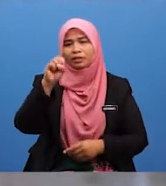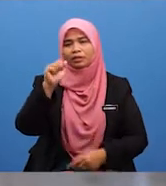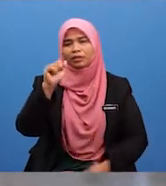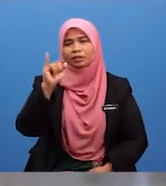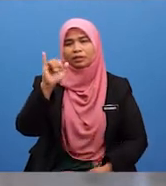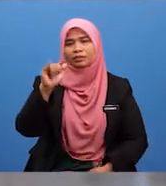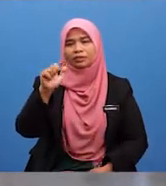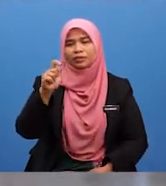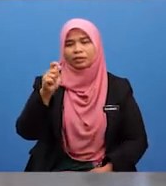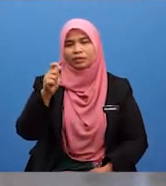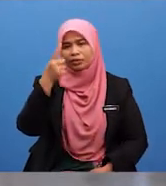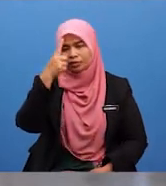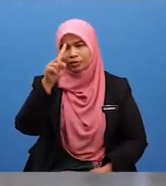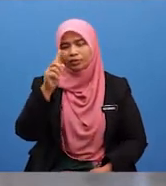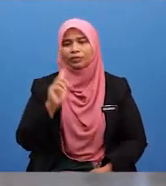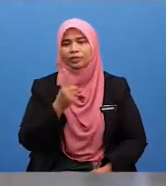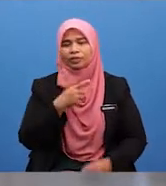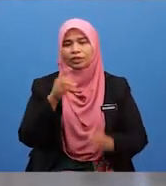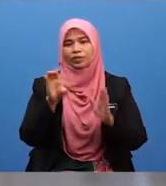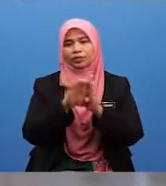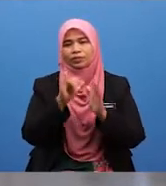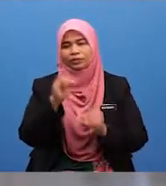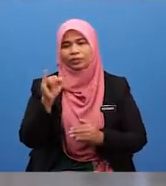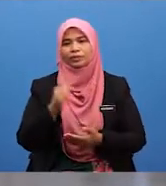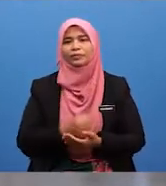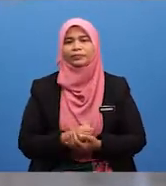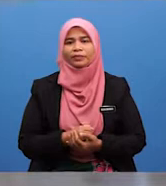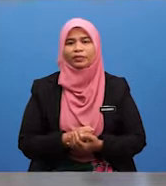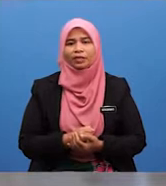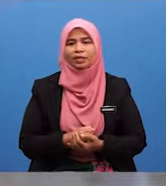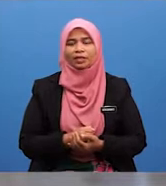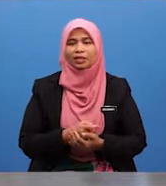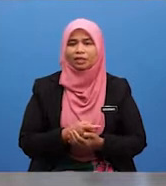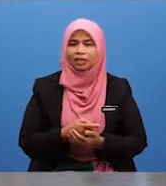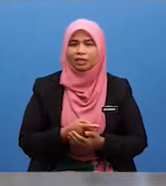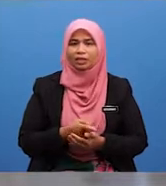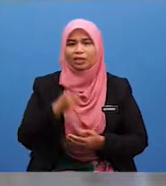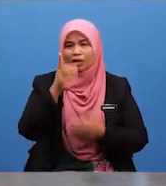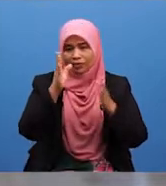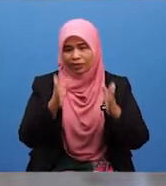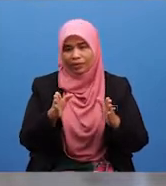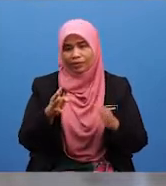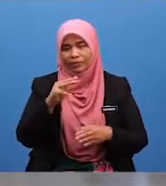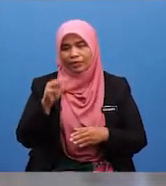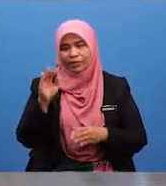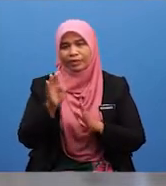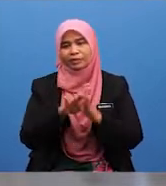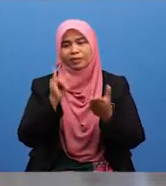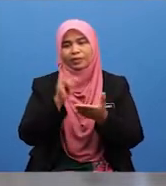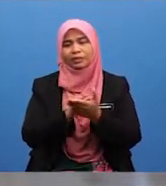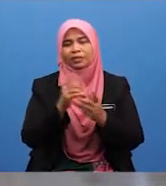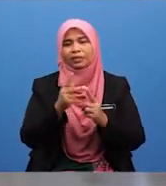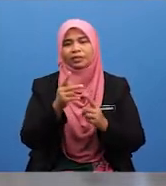perkara sam'iyat untuk kita contohi. Seorang murid yang beriman kepada perkara